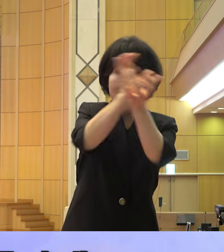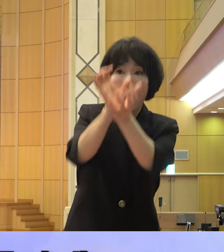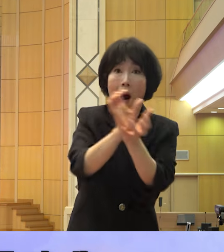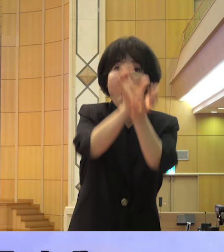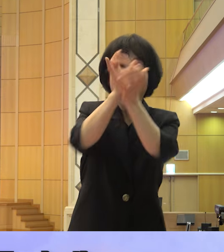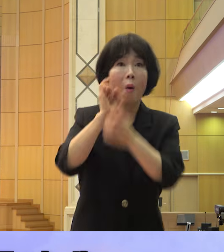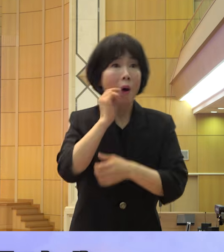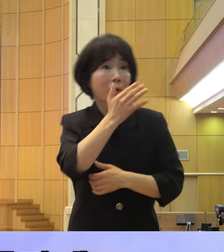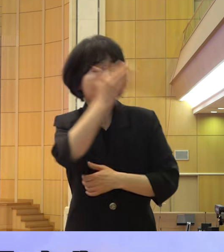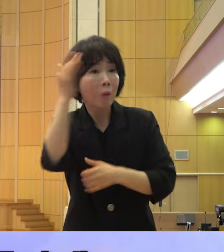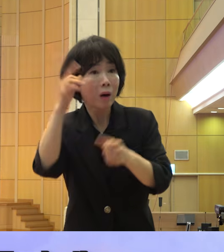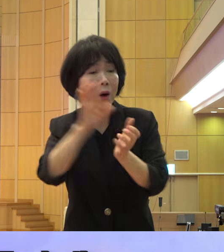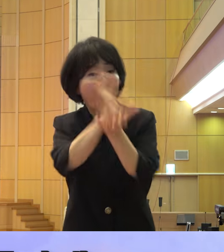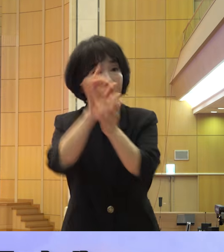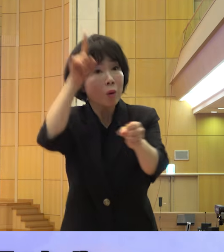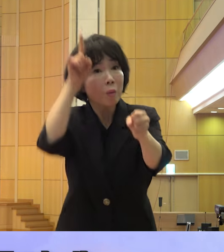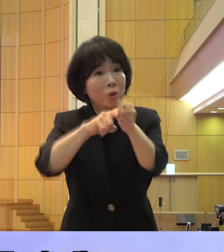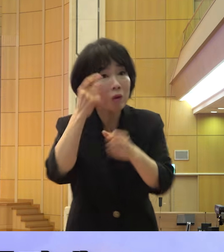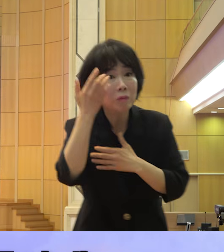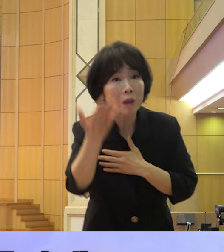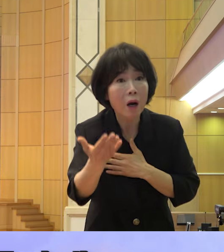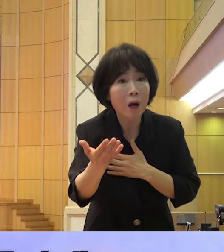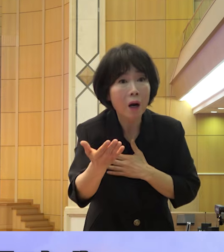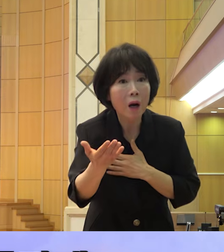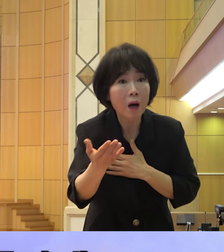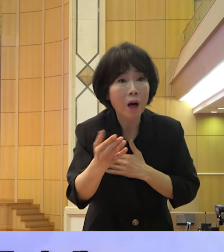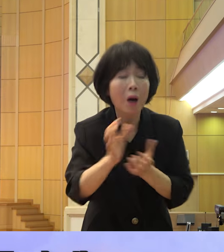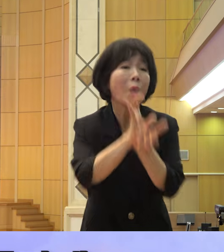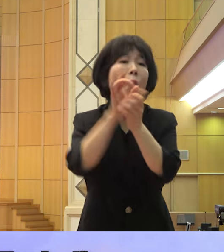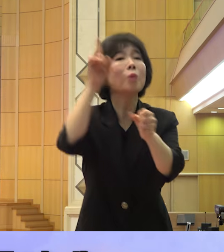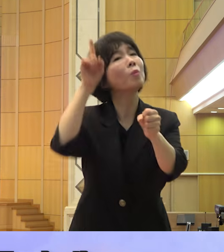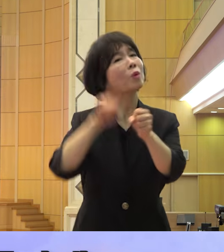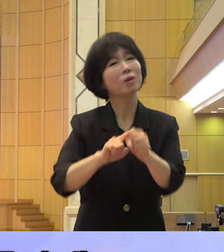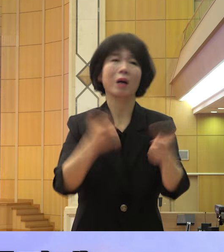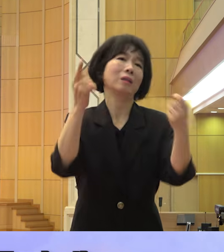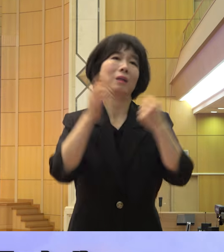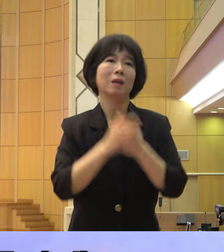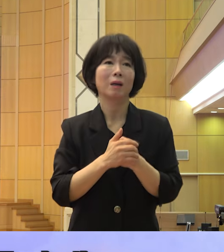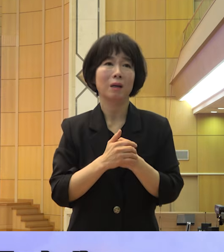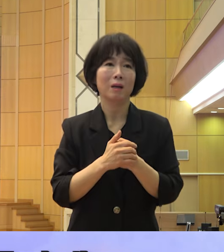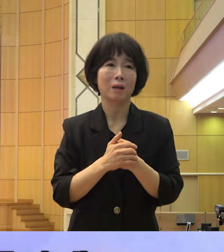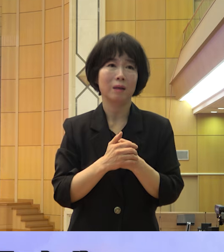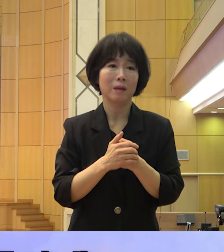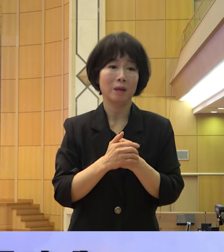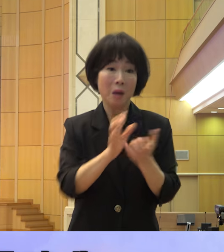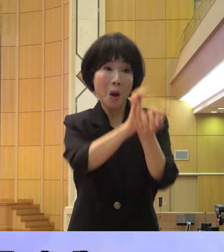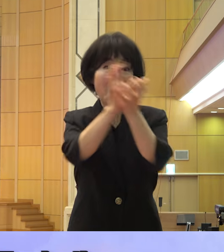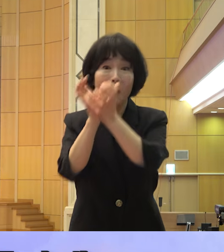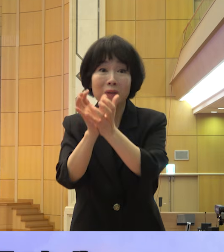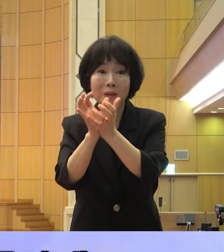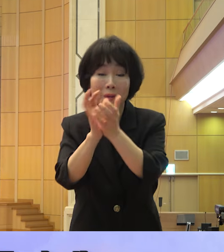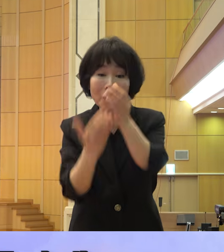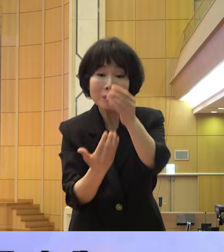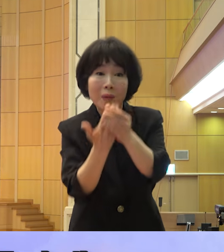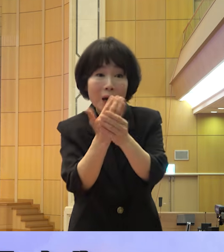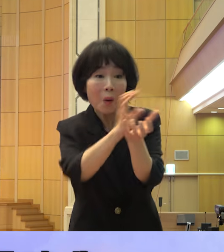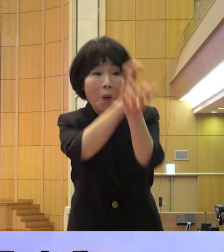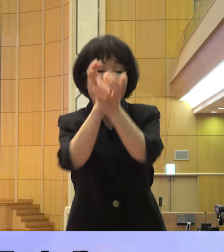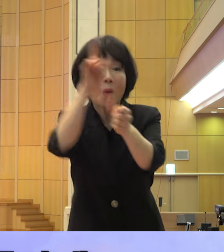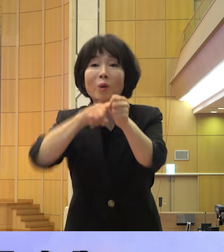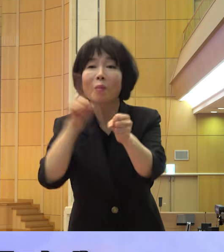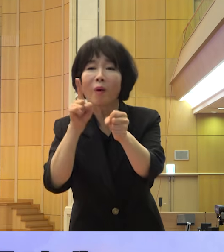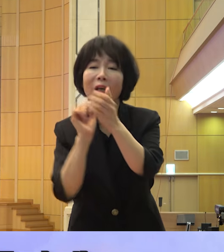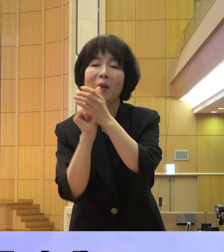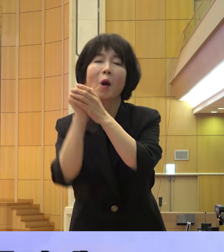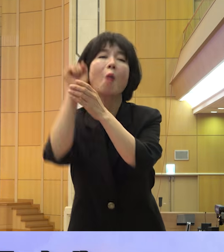하더라도 여러분, 꽃이 예쁘고 아름답기 위해 피는 거 아니에요. 열매 맺으려고 피는